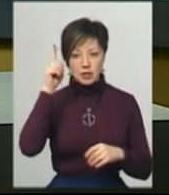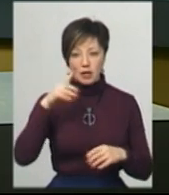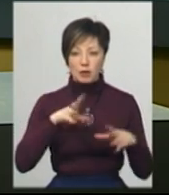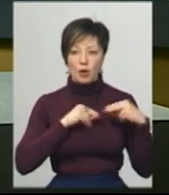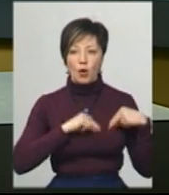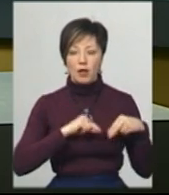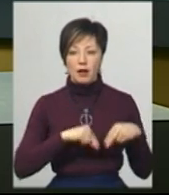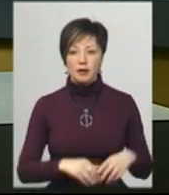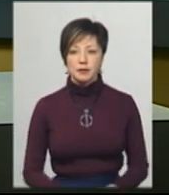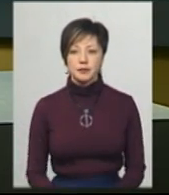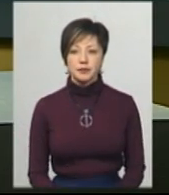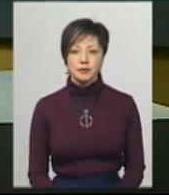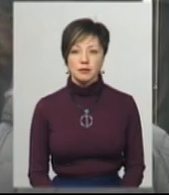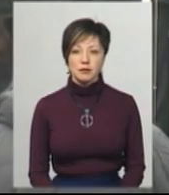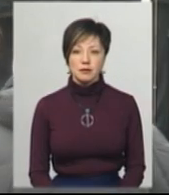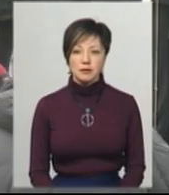колега Андрій Гумений.